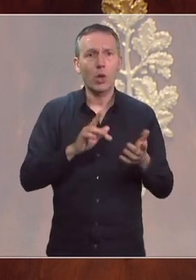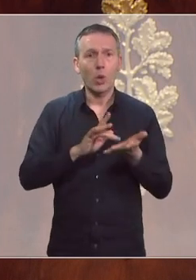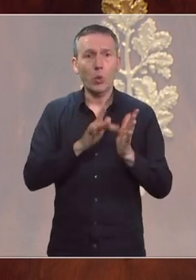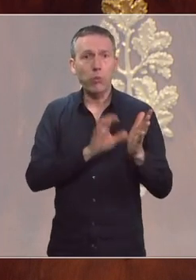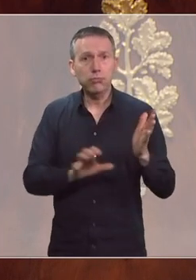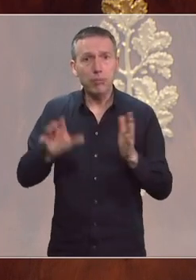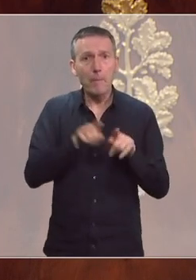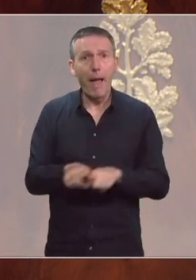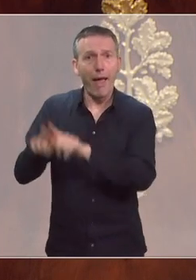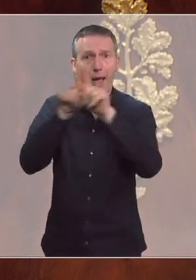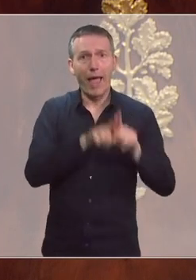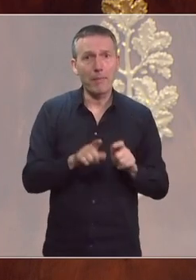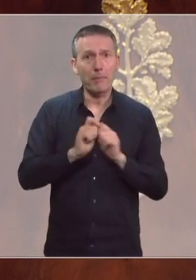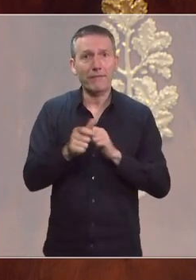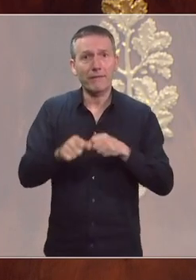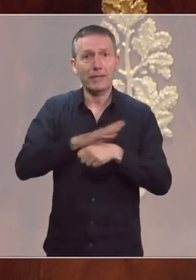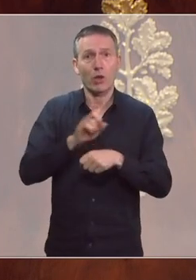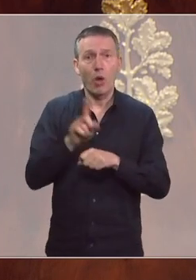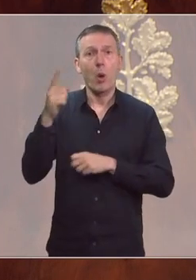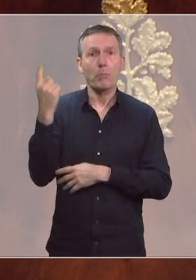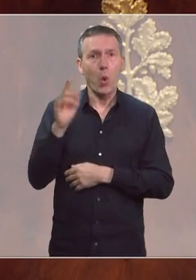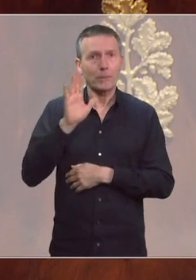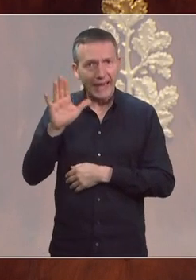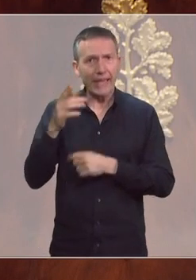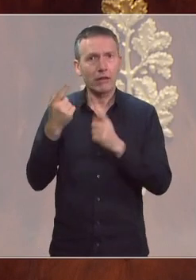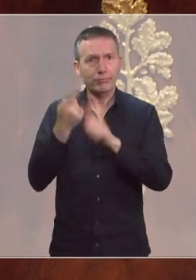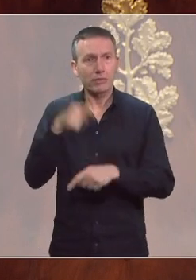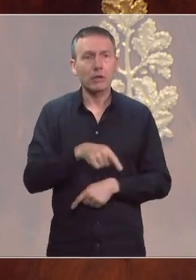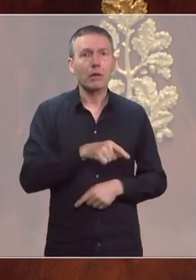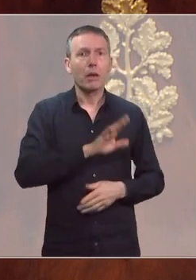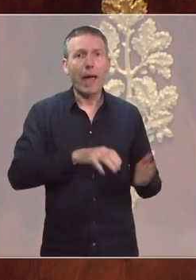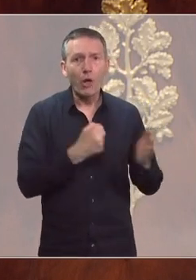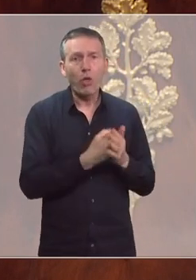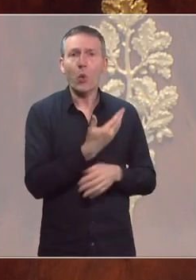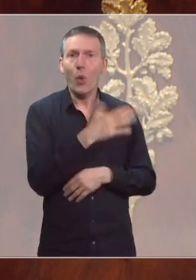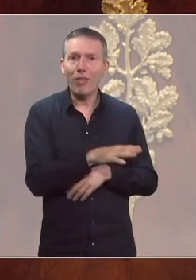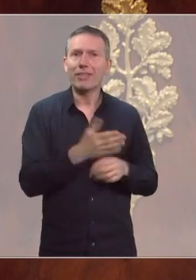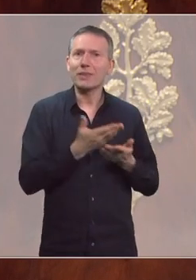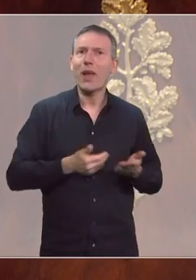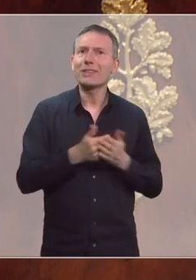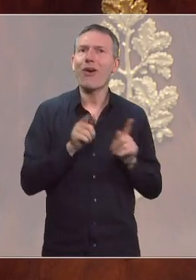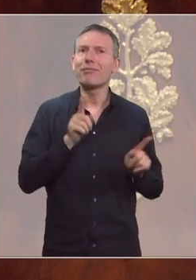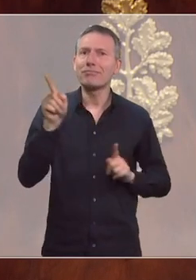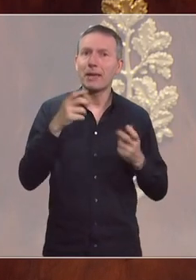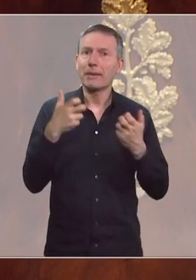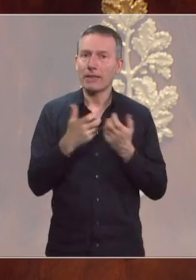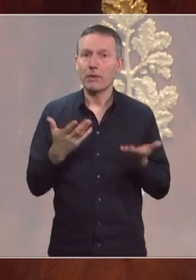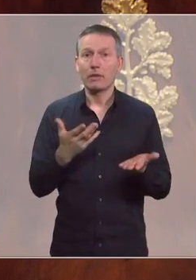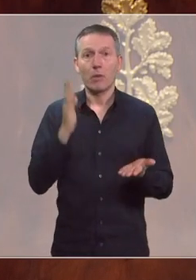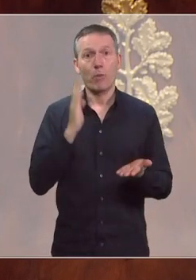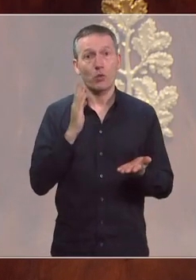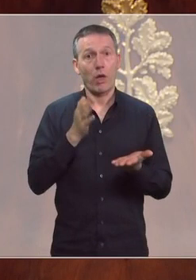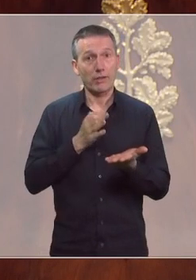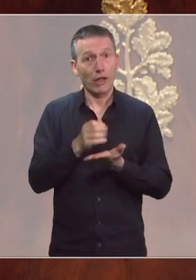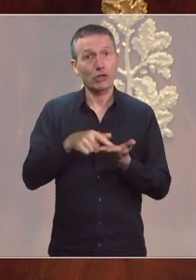la même façon. Ce qui est nécessaire à Mulhouse ne l'est pas forcément à Bayonne ou ailleurs. C'est pourquoi, si nous avons besoin d'une stratégie